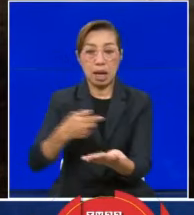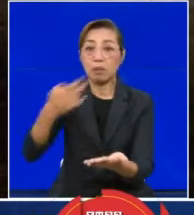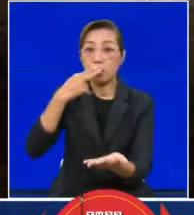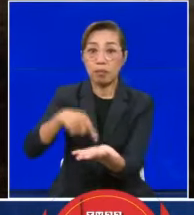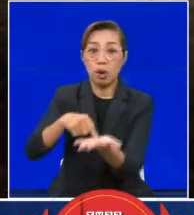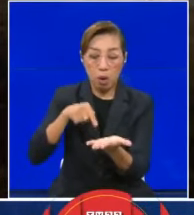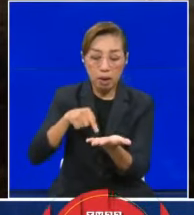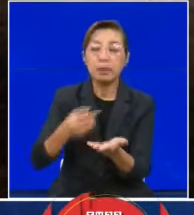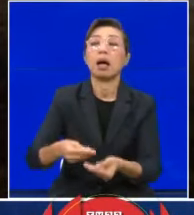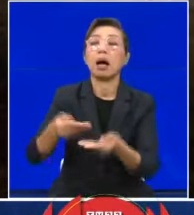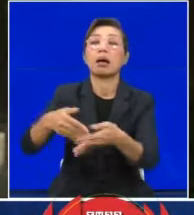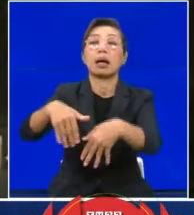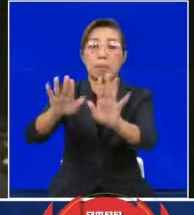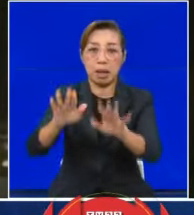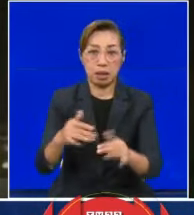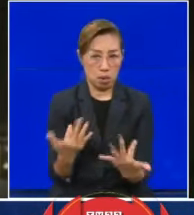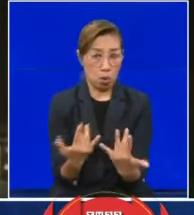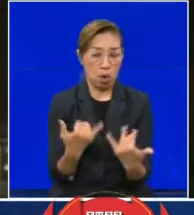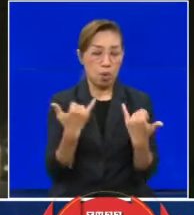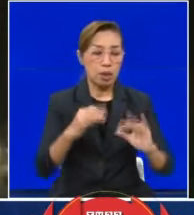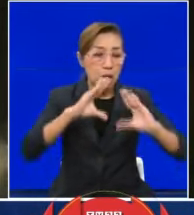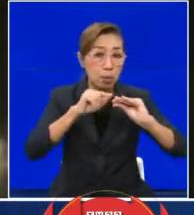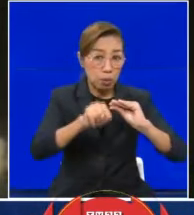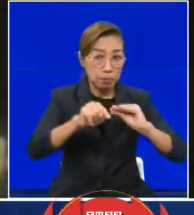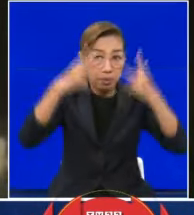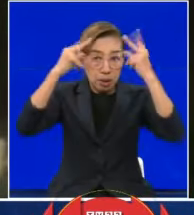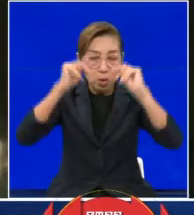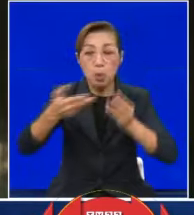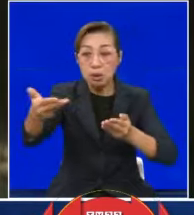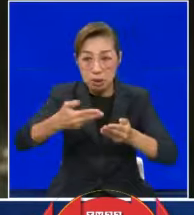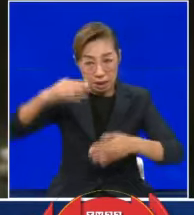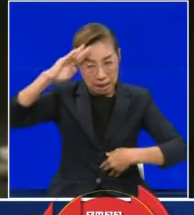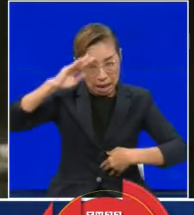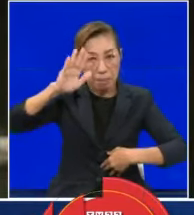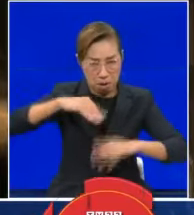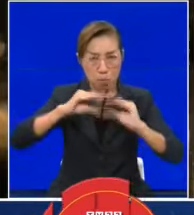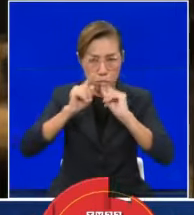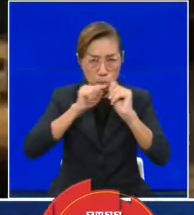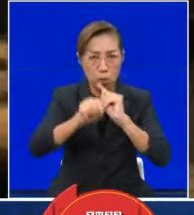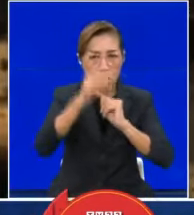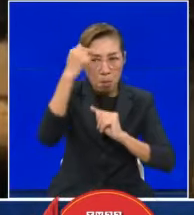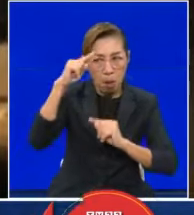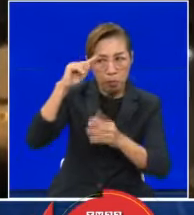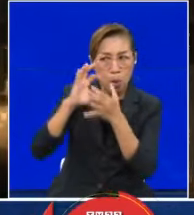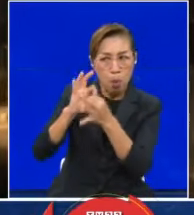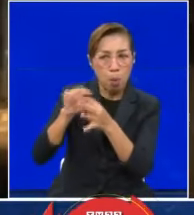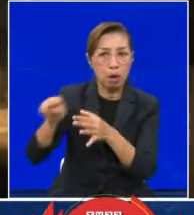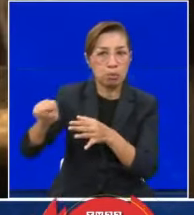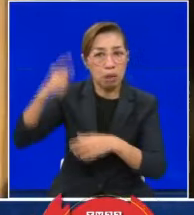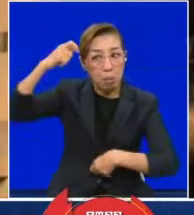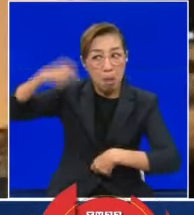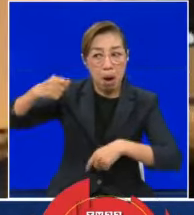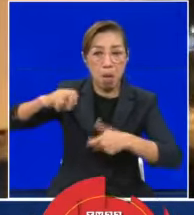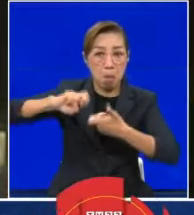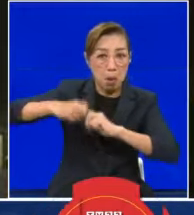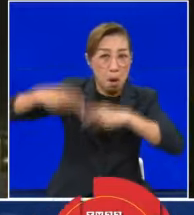านปรีบอกนะคะว่าวันนี้มีการประชุมกันนายกเชิญฝ่ายความมั่นคงเข้ามาเพราะว่าท่านห่วงสถานการณ์รุนแรงขึ้นไทยจะมีสถาน